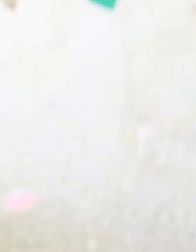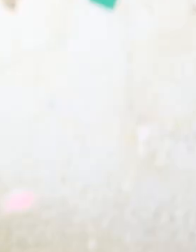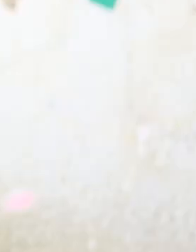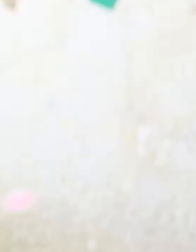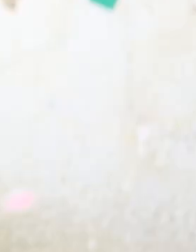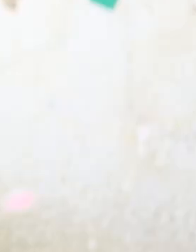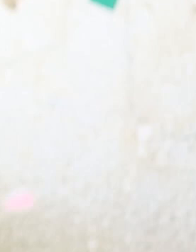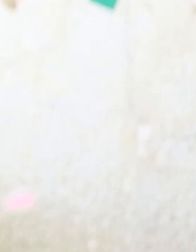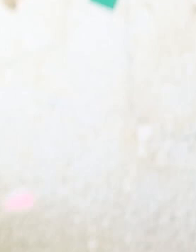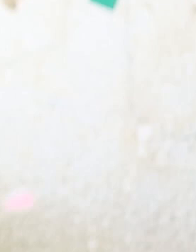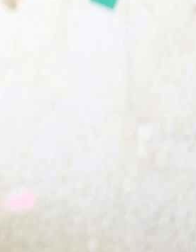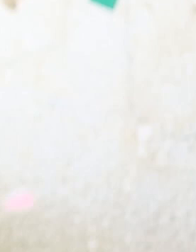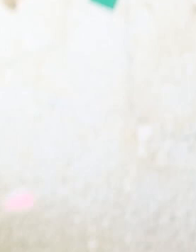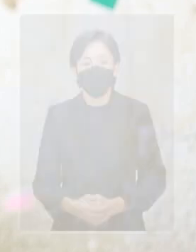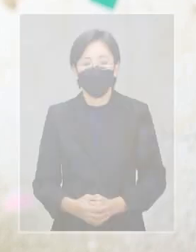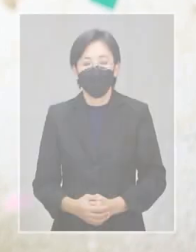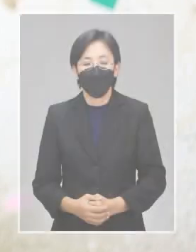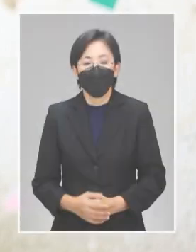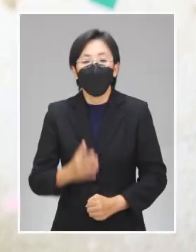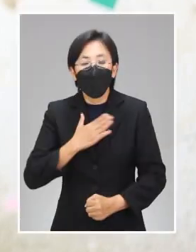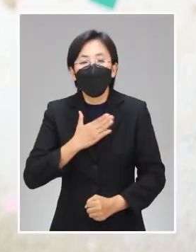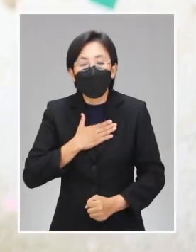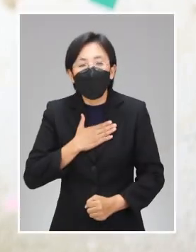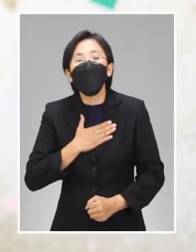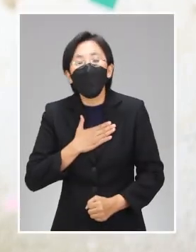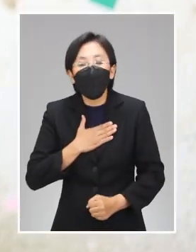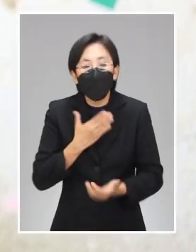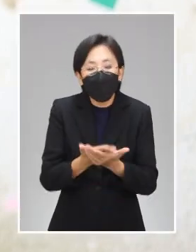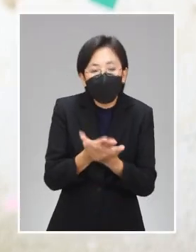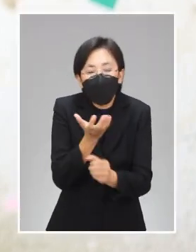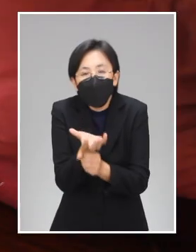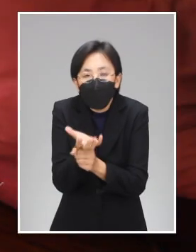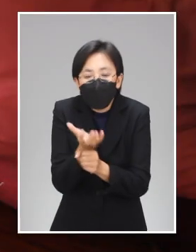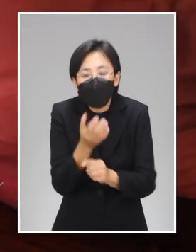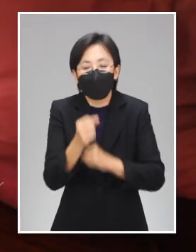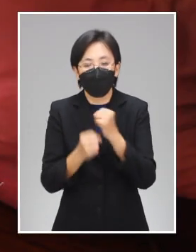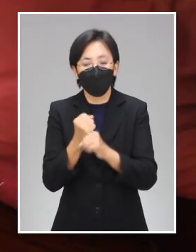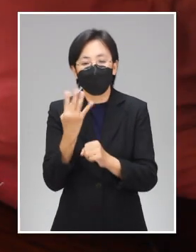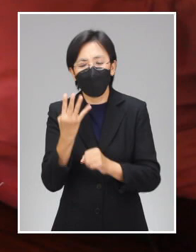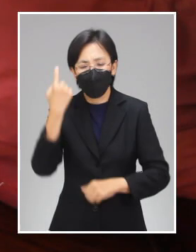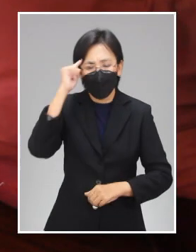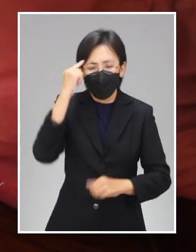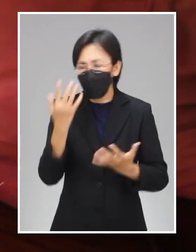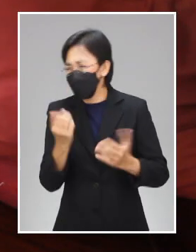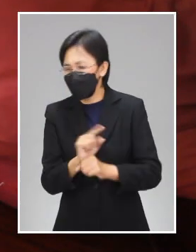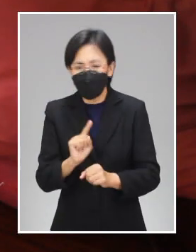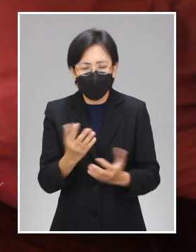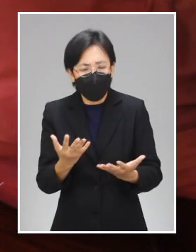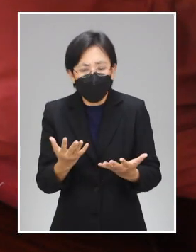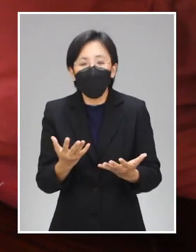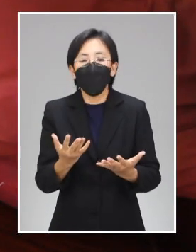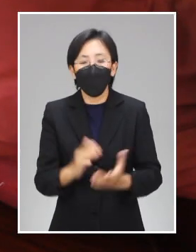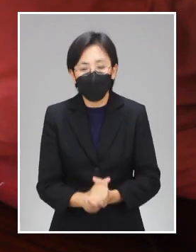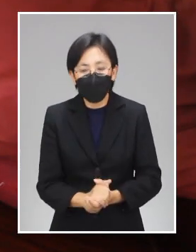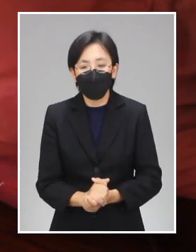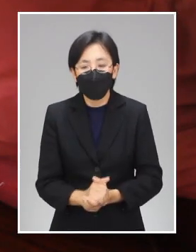ก็ผมก็เริ่มนั่งก่อทางตั้งแต่4ขวบมันไม่มีทางเลือกมากนะคือมันจ